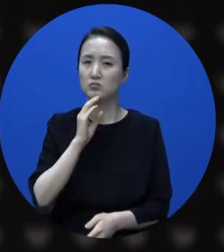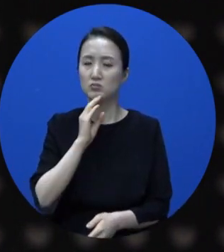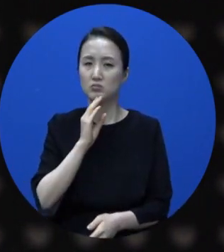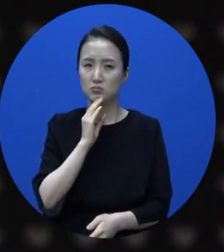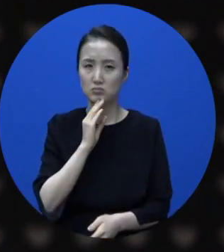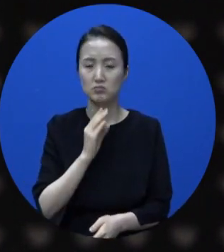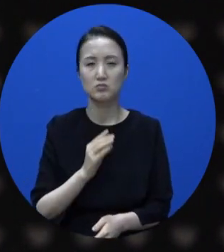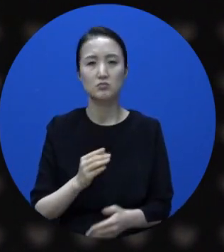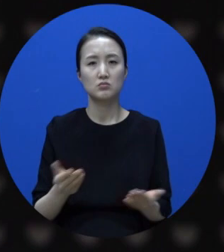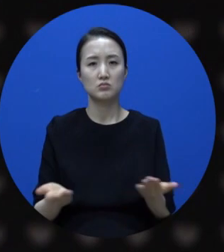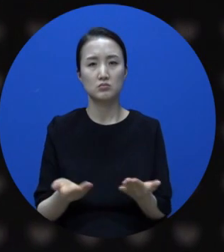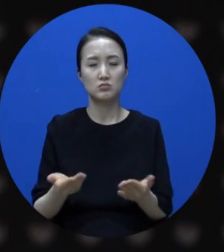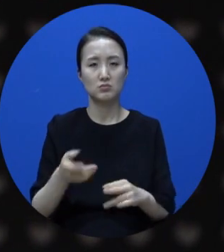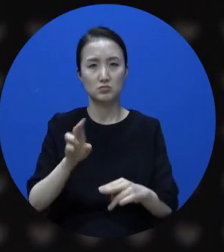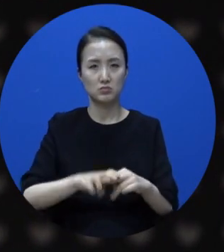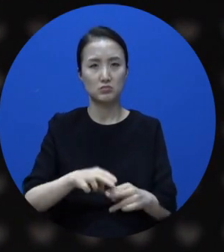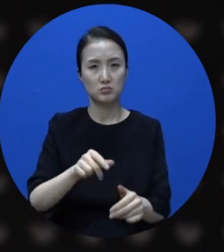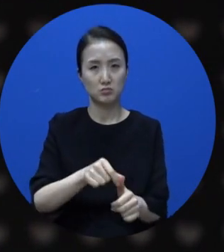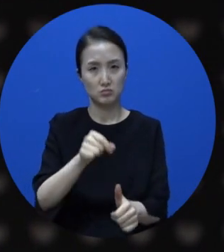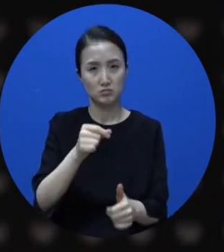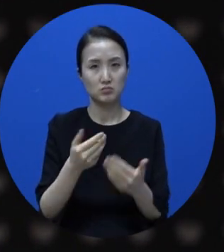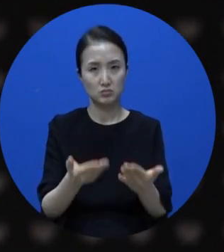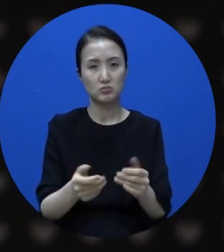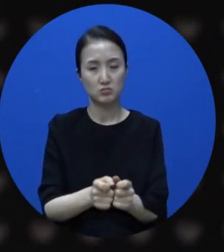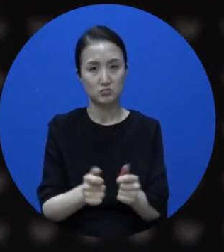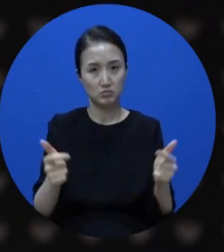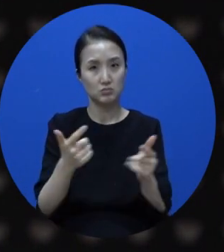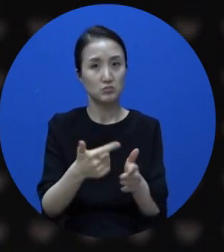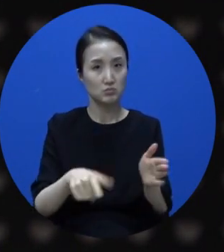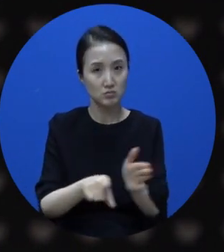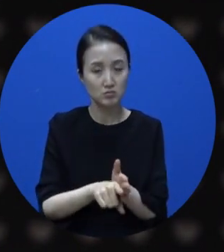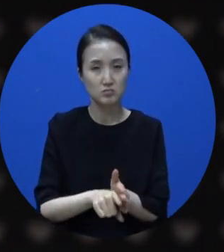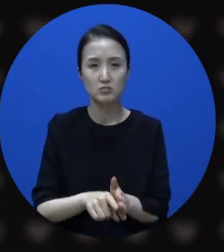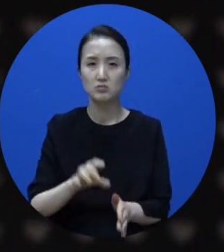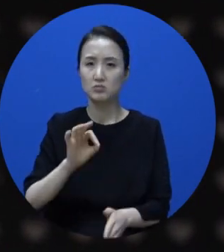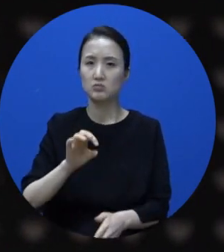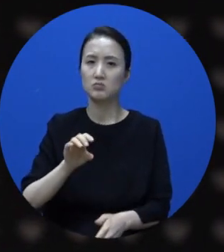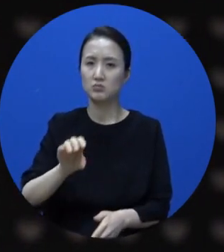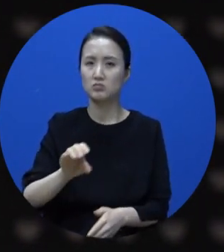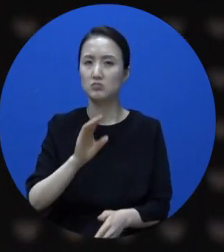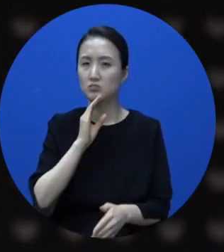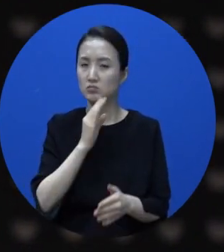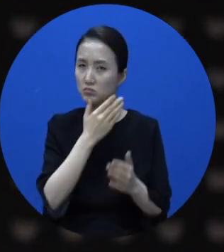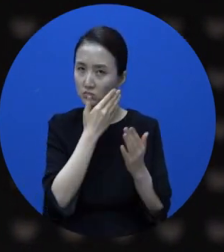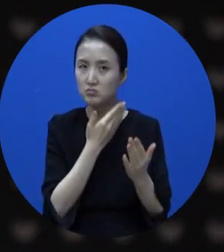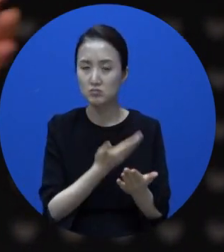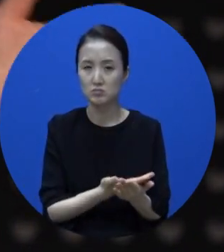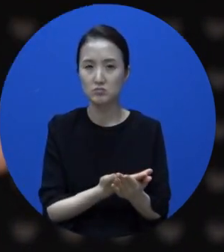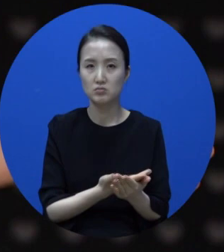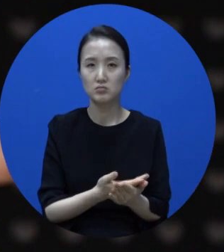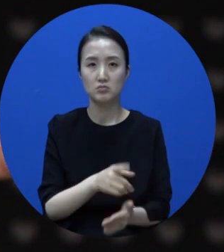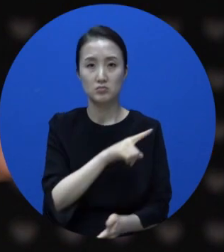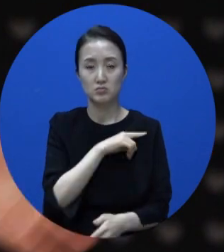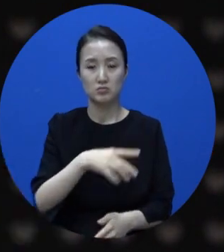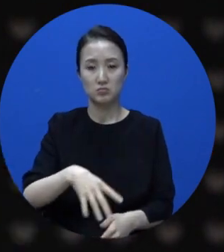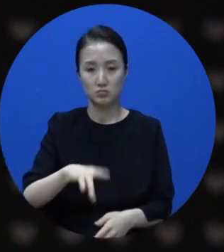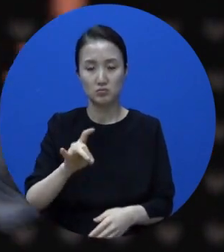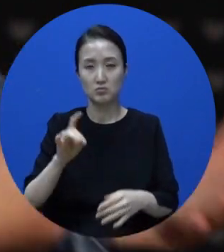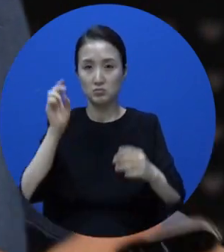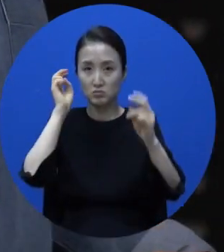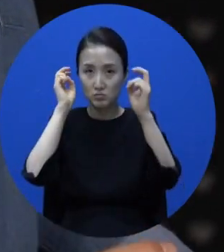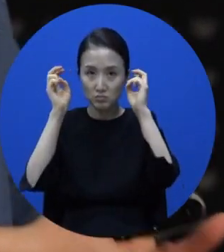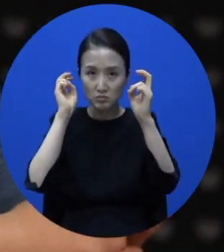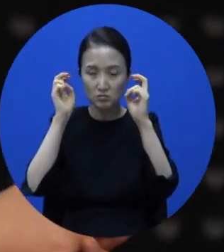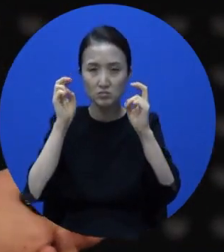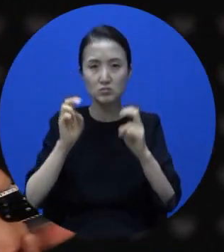얘기합니다 고용정책 은 투자에 있다라고 생각 그렇기 때문에 고용 정책을 하려면 기업들이 더